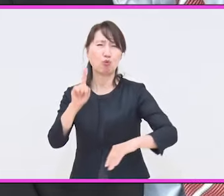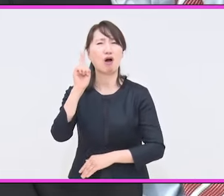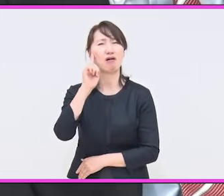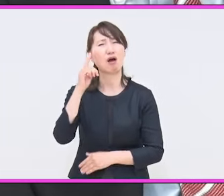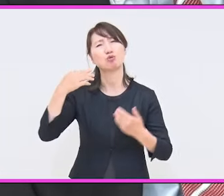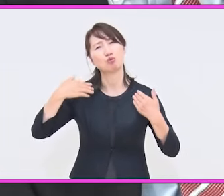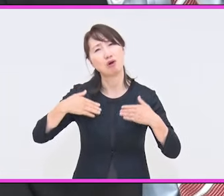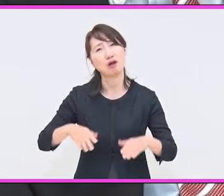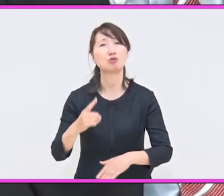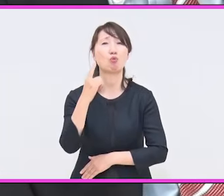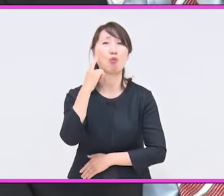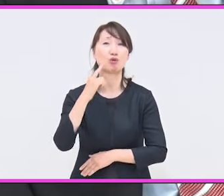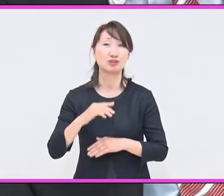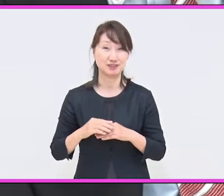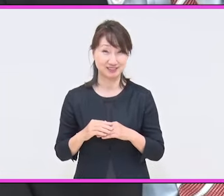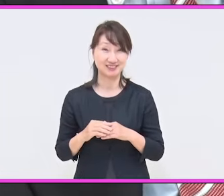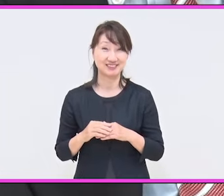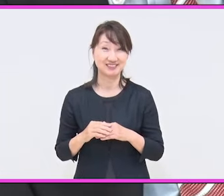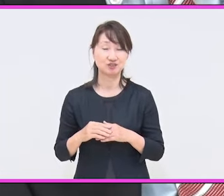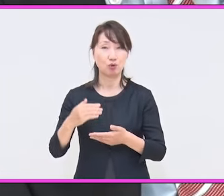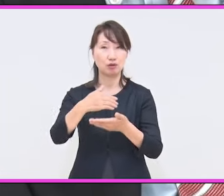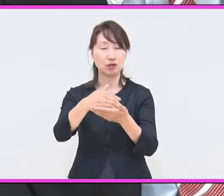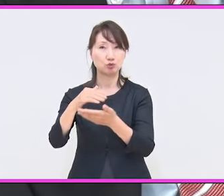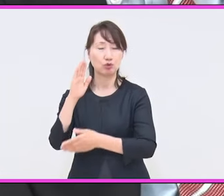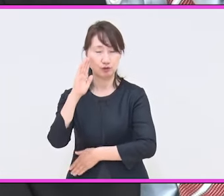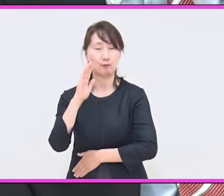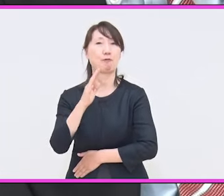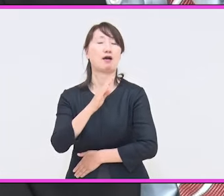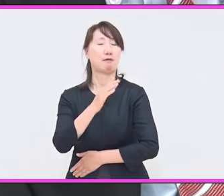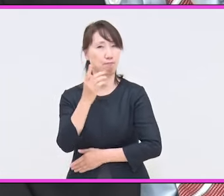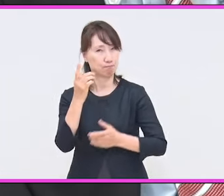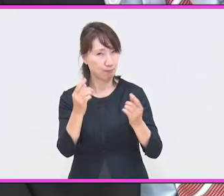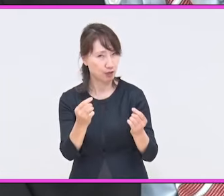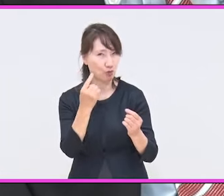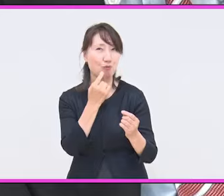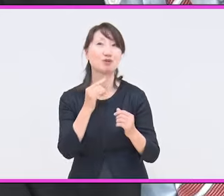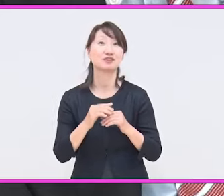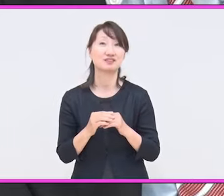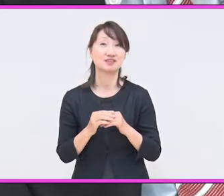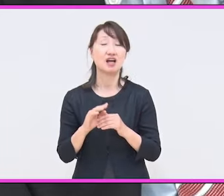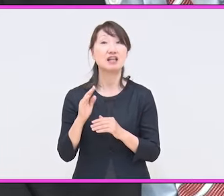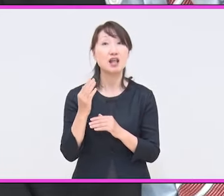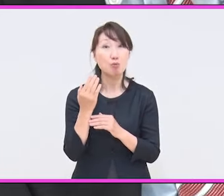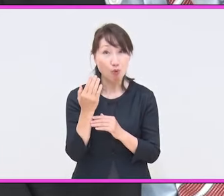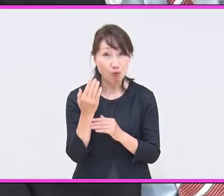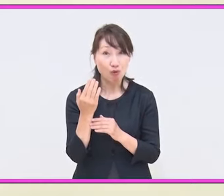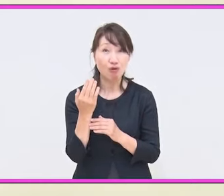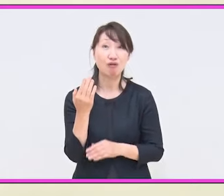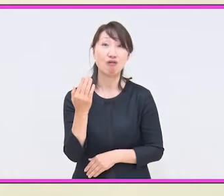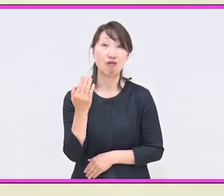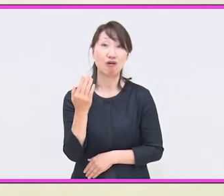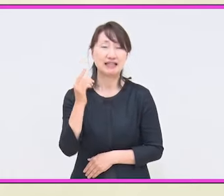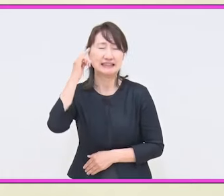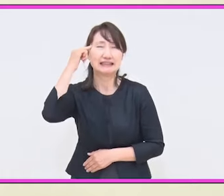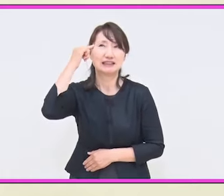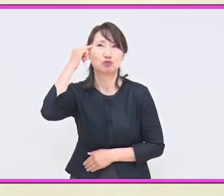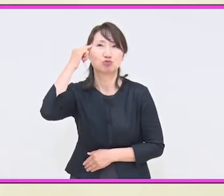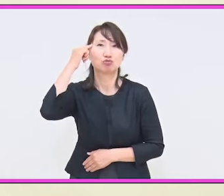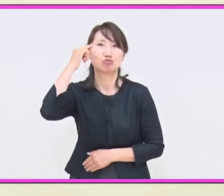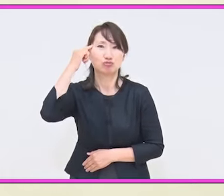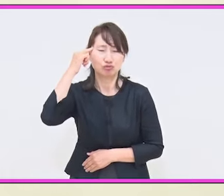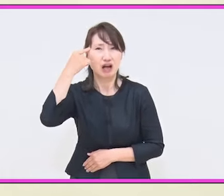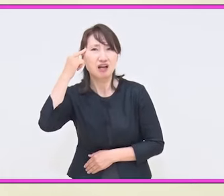なっていうことをやっぱこういう話聞いてるとより思うんですけどなかなかそういうことを意識する機会がやっぱり少